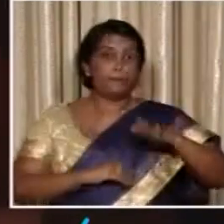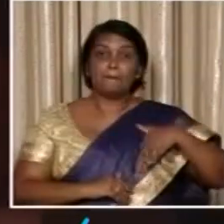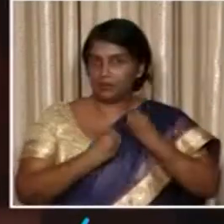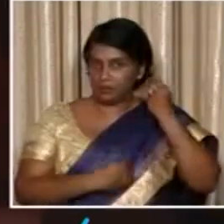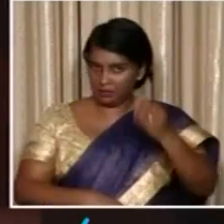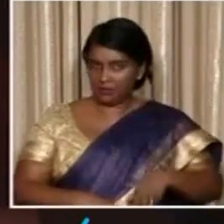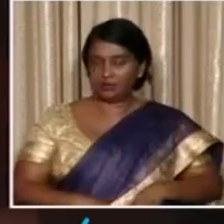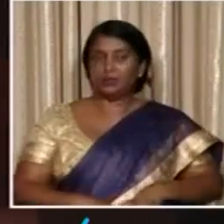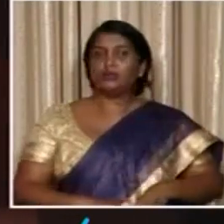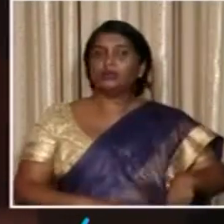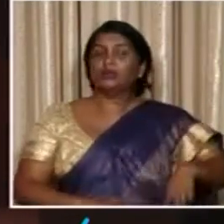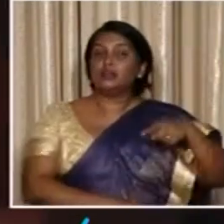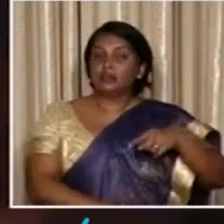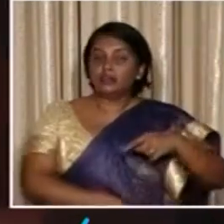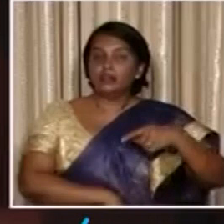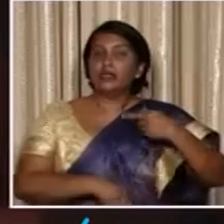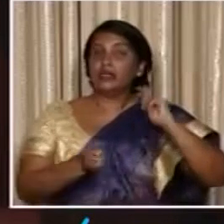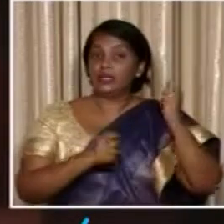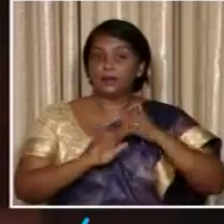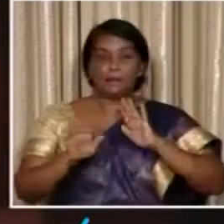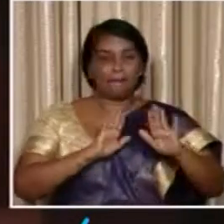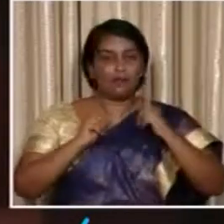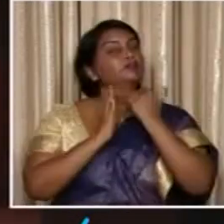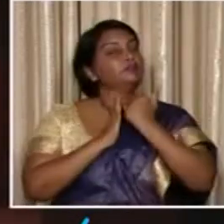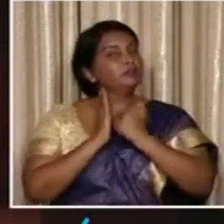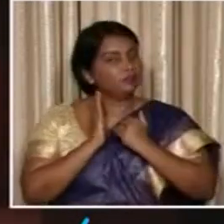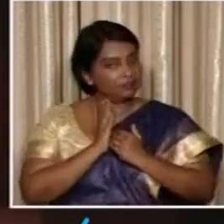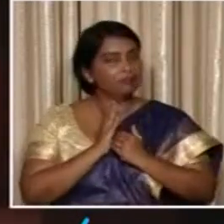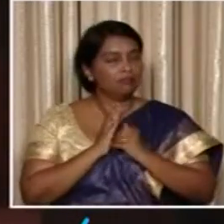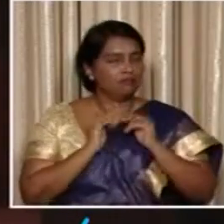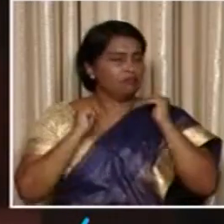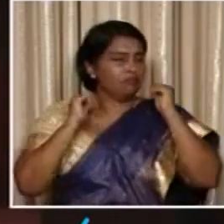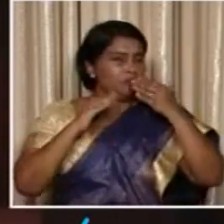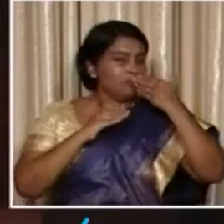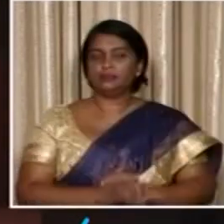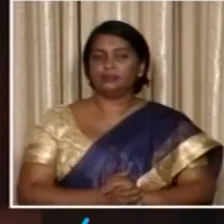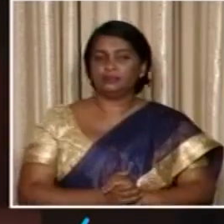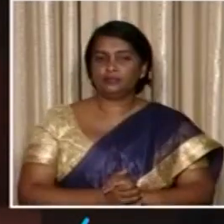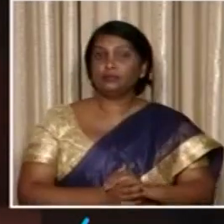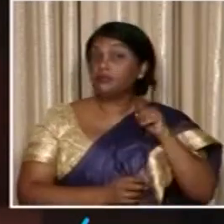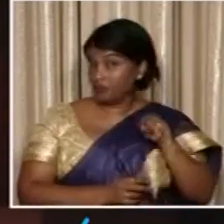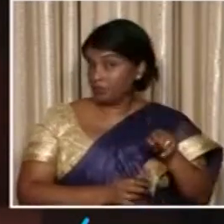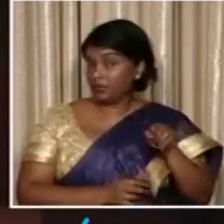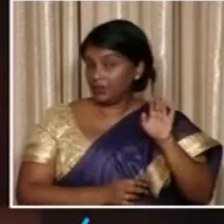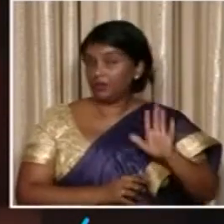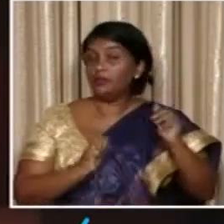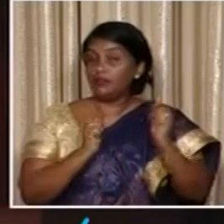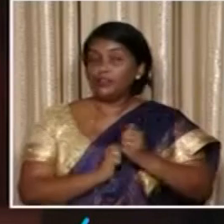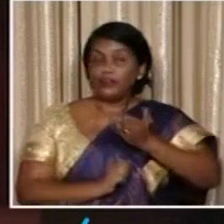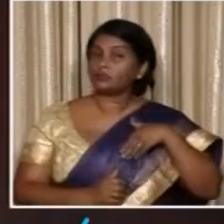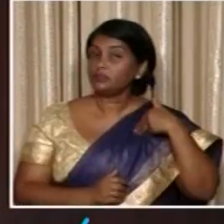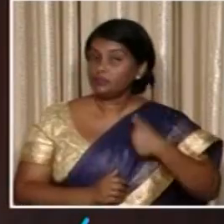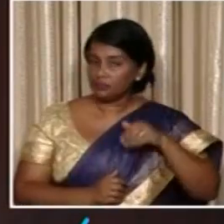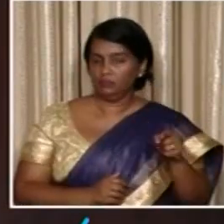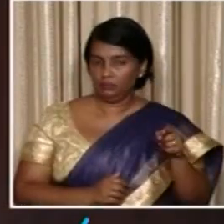ලබා දීලා මේ ක්‍රිකට් පරිපාලන වැඩපිළිවෙල ප්‍රොෆෙෂනල්ස්ලට බාර දෙන්නට ඕන. ඒක තමයි කළ හැකි එකම